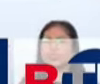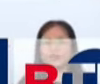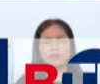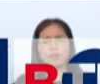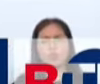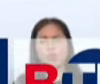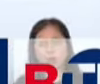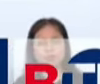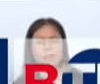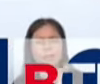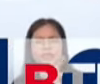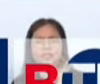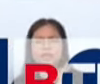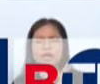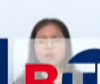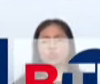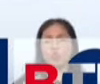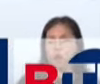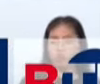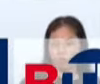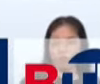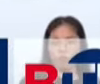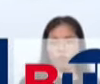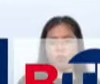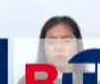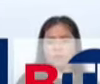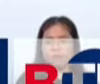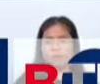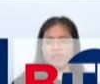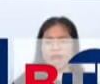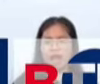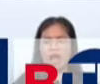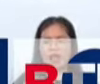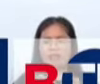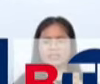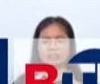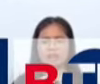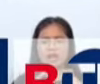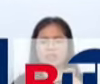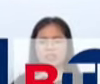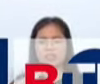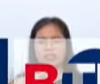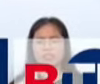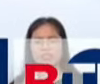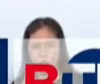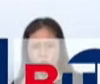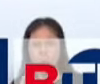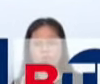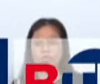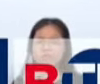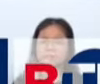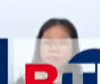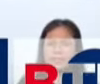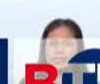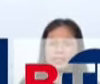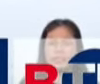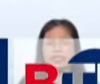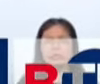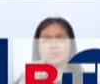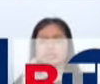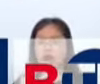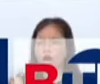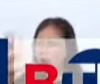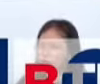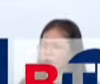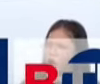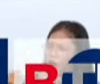alastrooyo apa yang dikerjakan rangkul semua membawa apa yang menjadi agenda selatan-selatan bukan